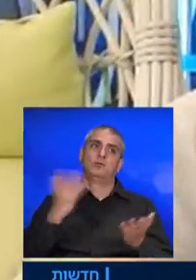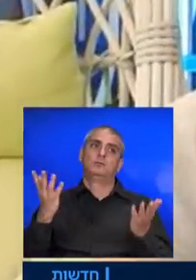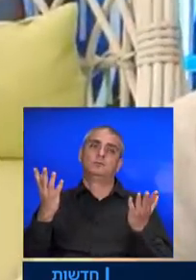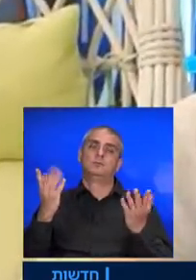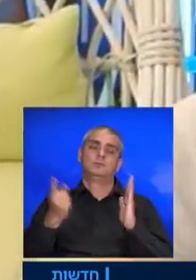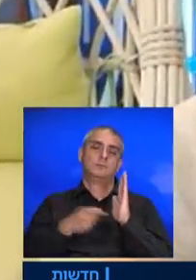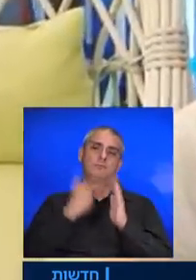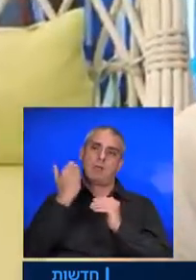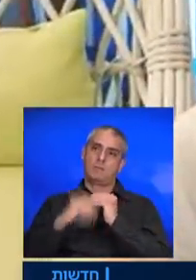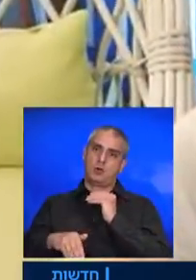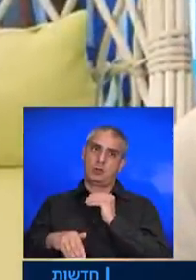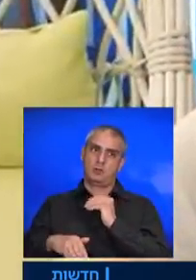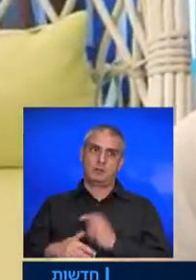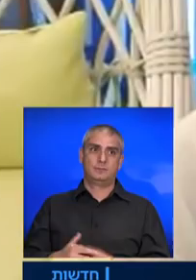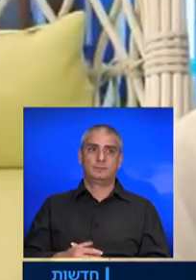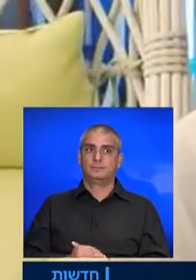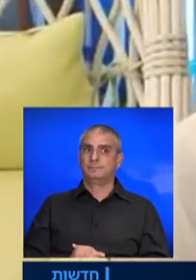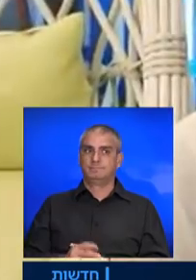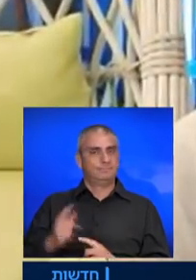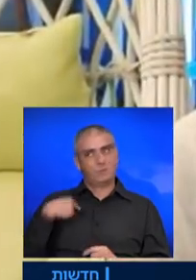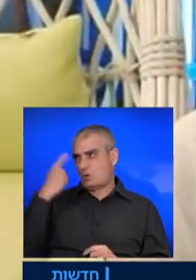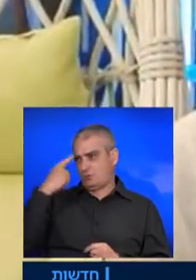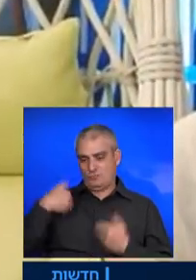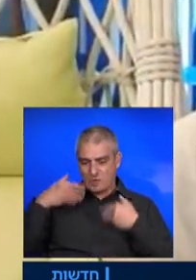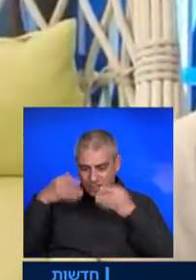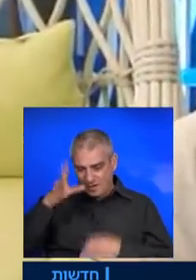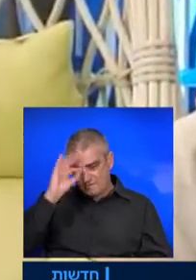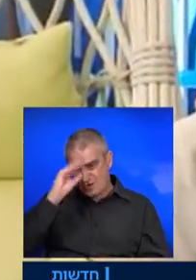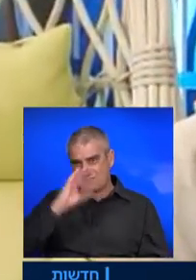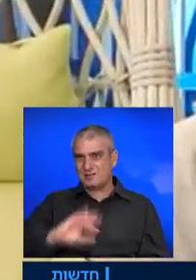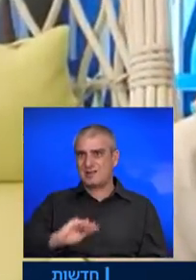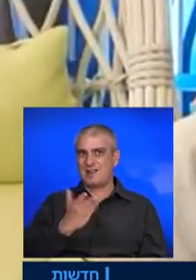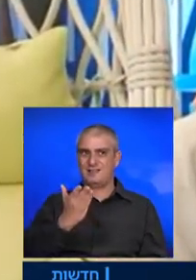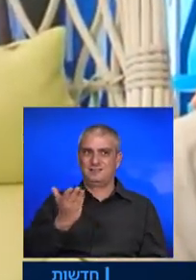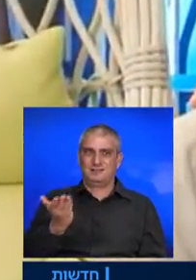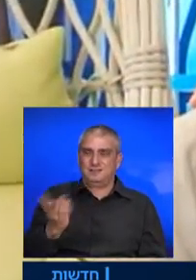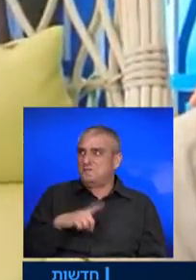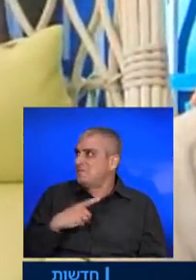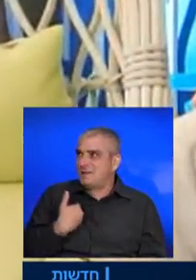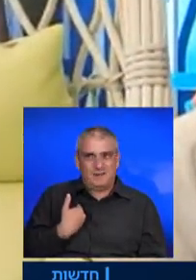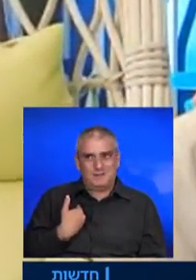בחיים לא חשבנו שאנחנו נקבור ילד. בחיים.